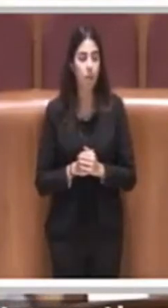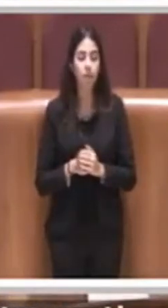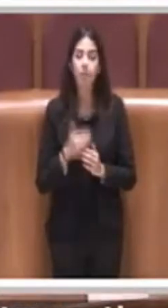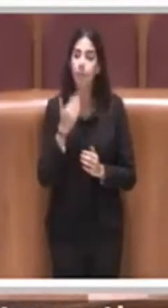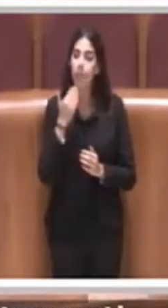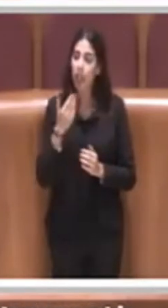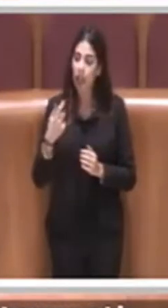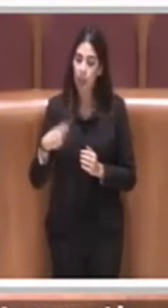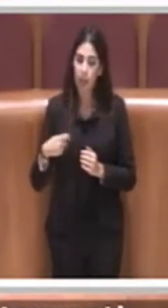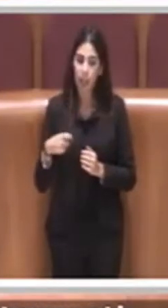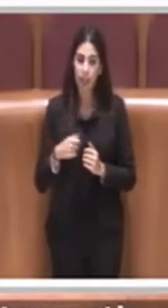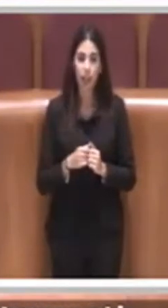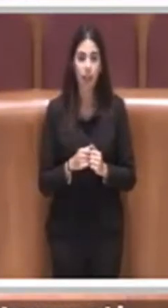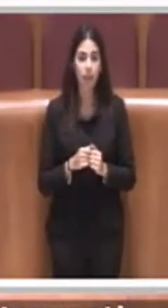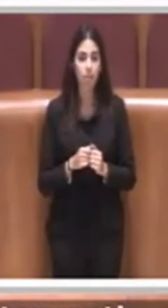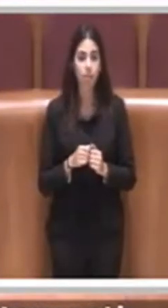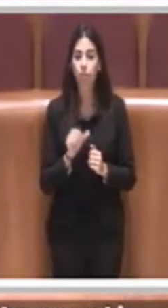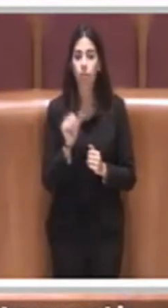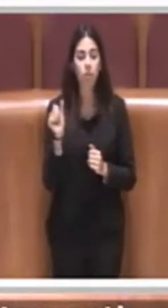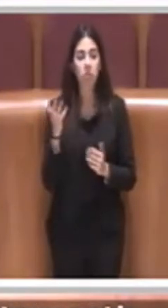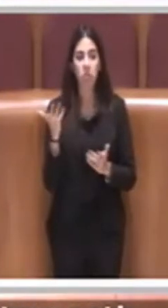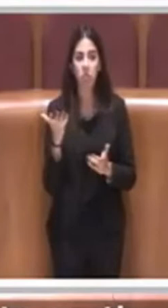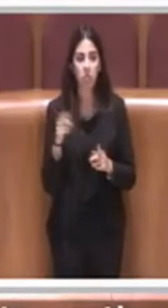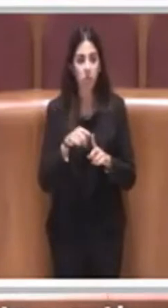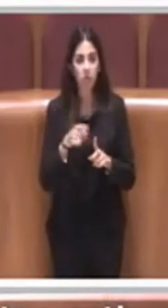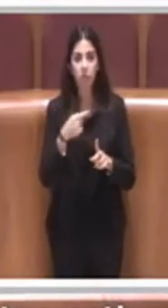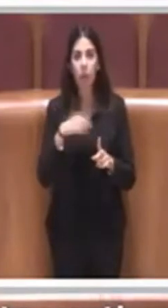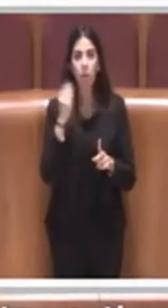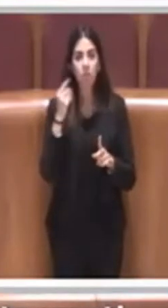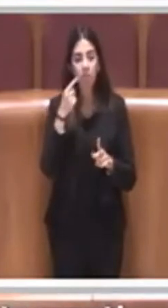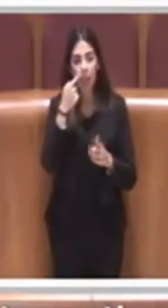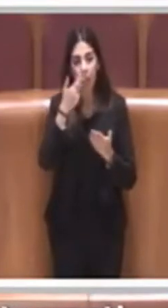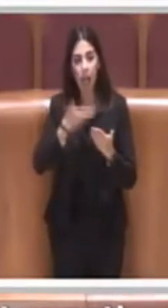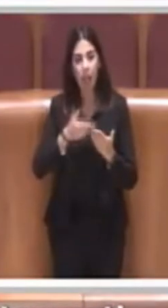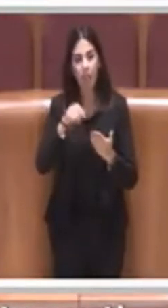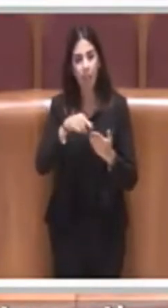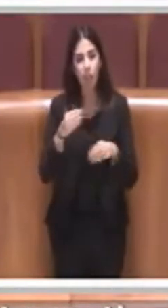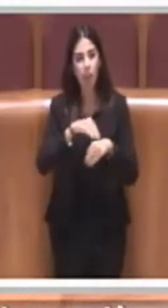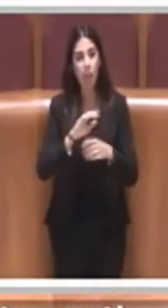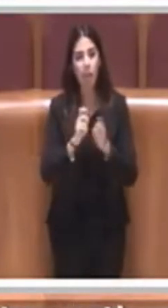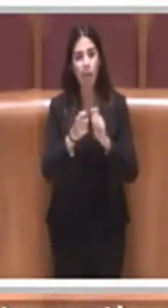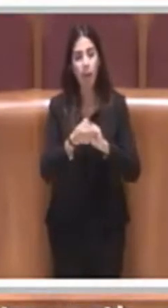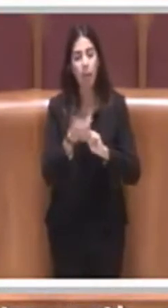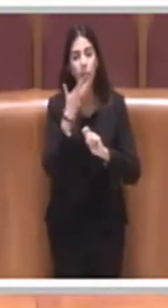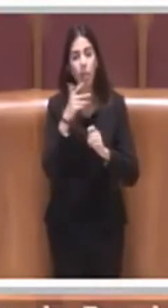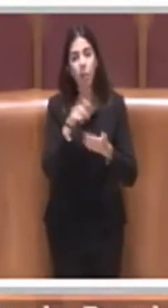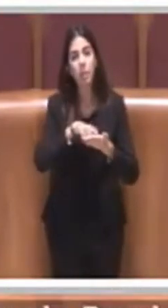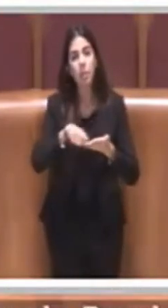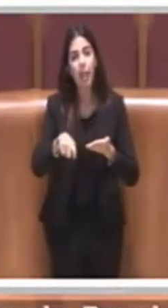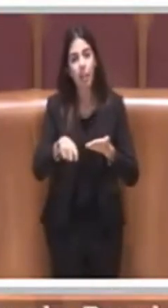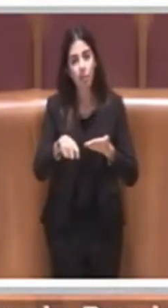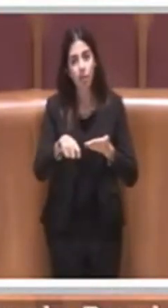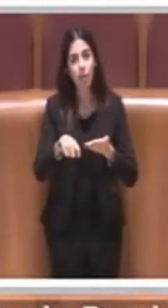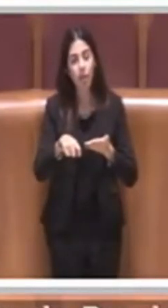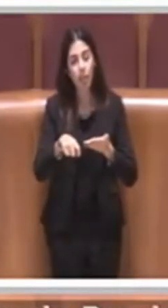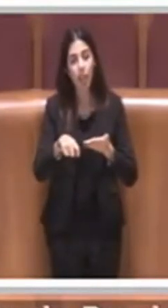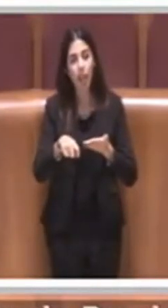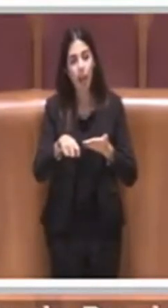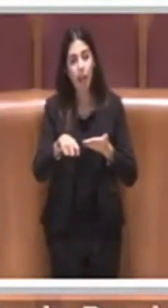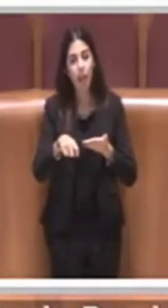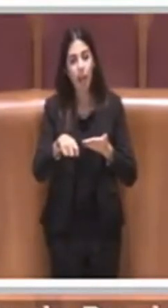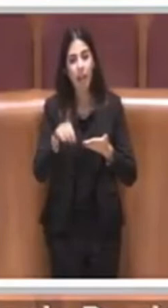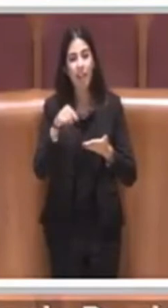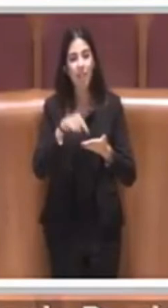Grazie Presidente, semplicemente questo ci è sembrato opportuno presentare questo emendamento per specificare ancora di più che l'obiettivo di